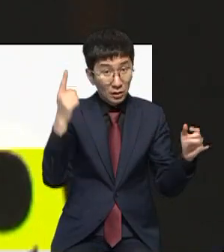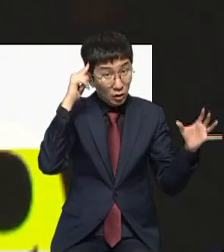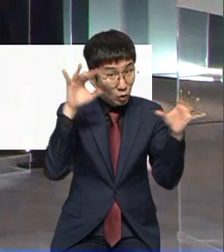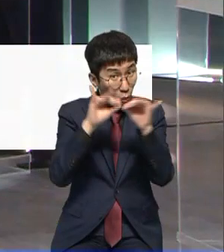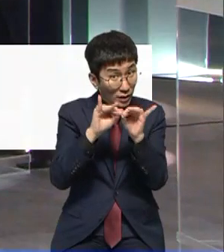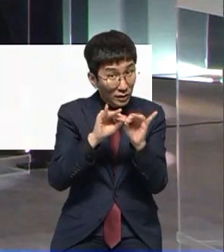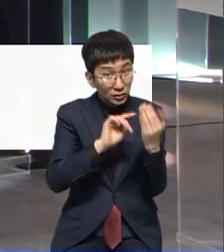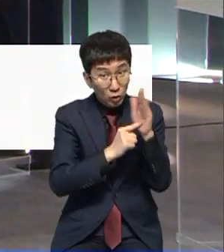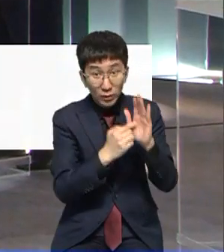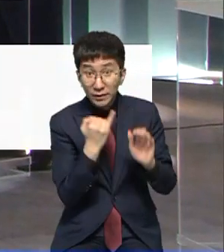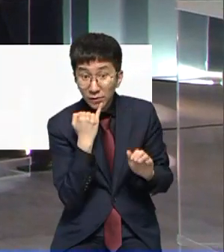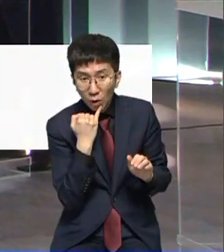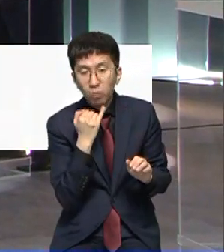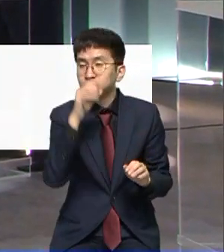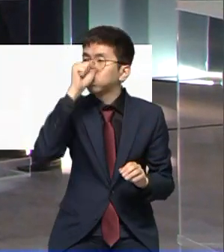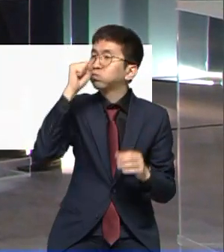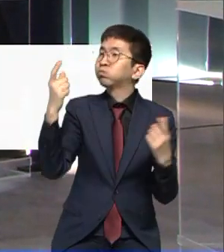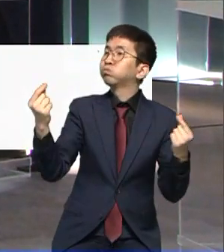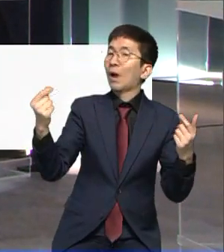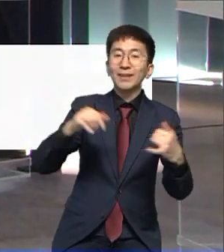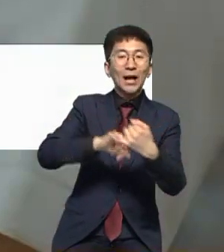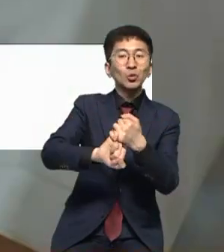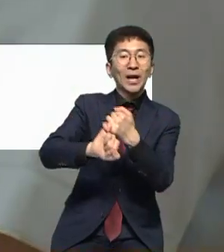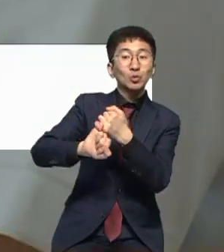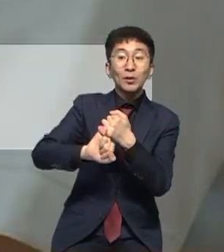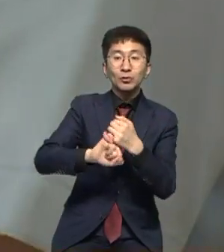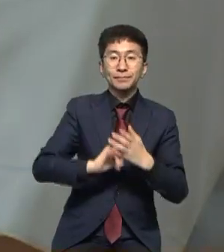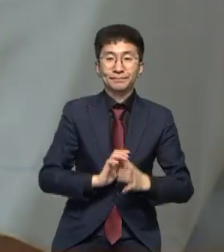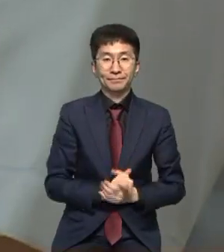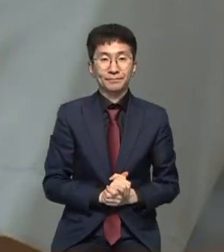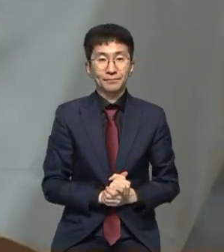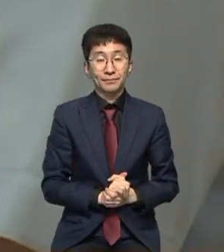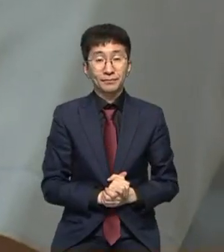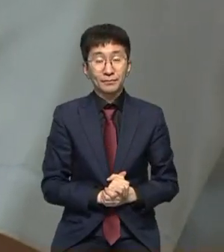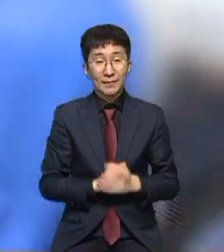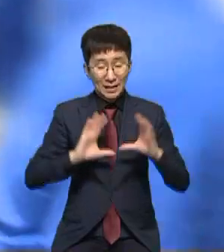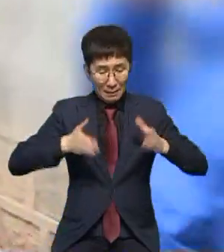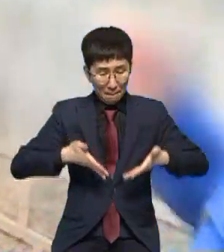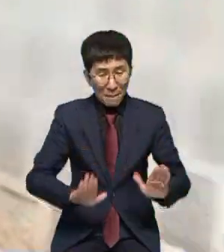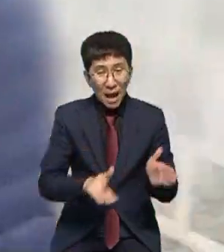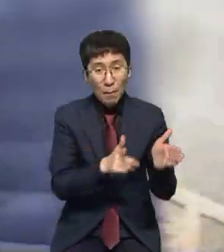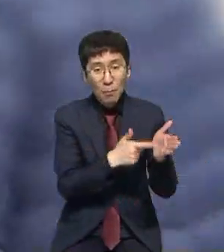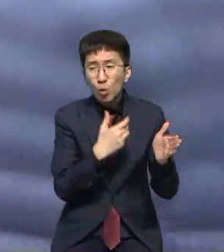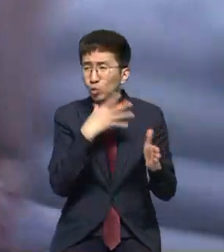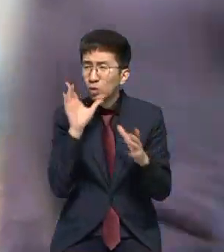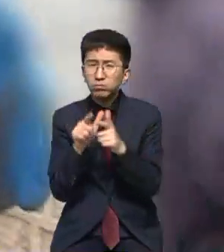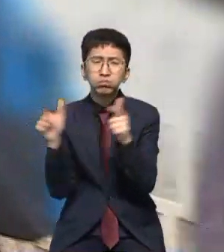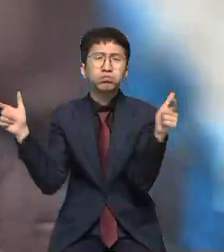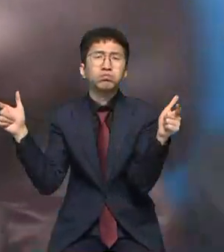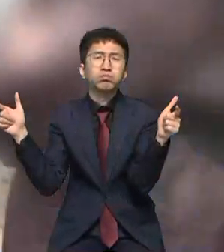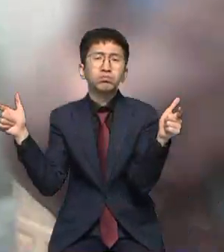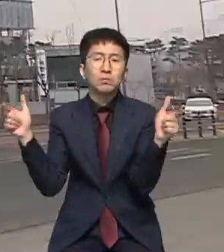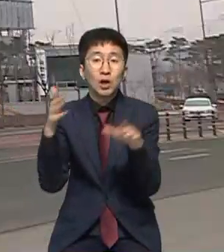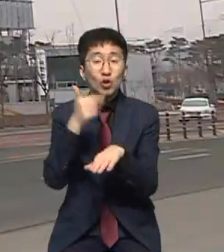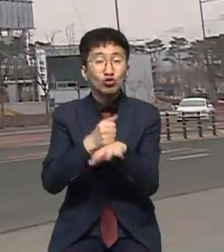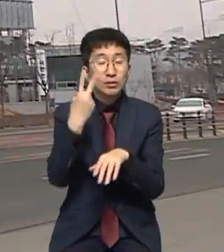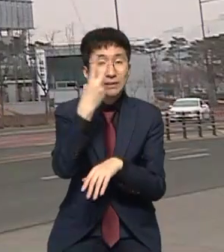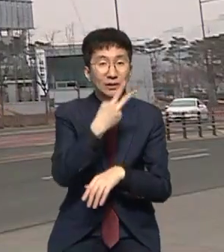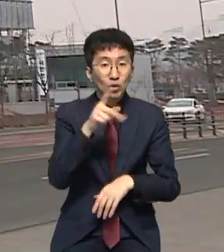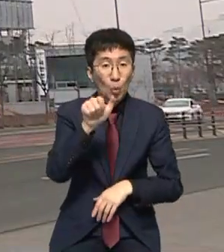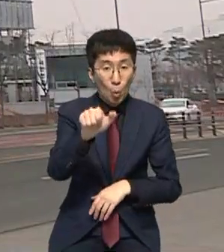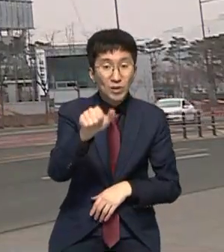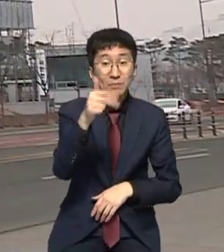어떠십니까? 뭐 좋은 의견이십니다. 뭐이 자리에서 약속을 하죠. 현재 저출산 고령화 추세가 계속된다면